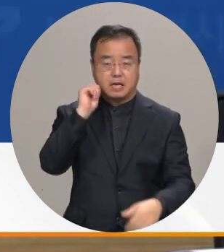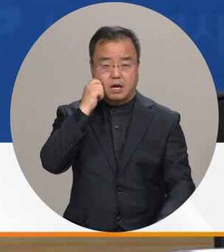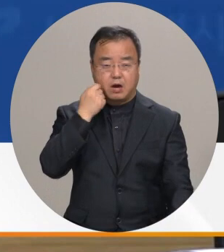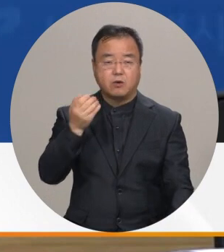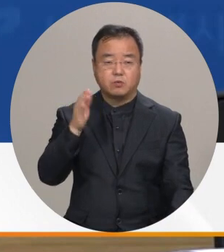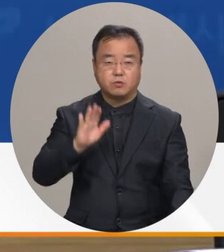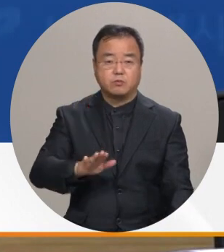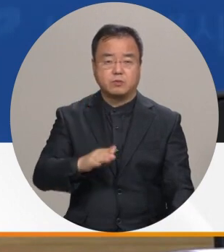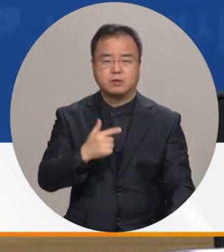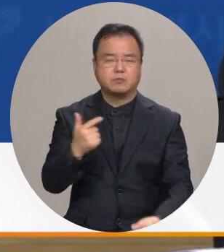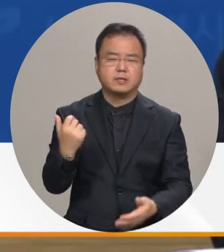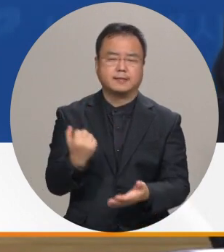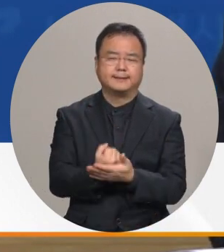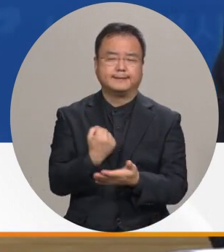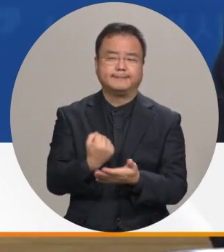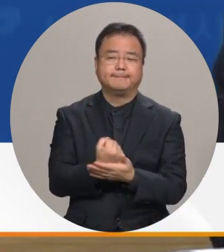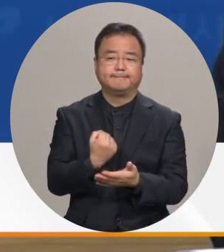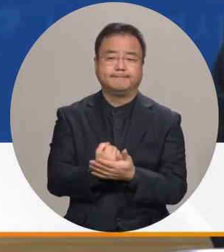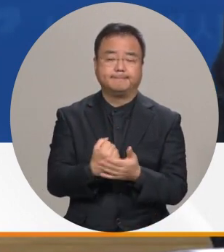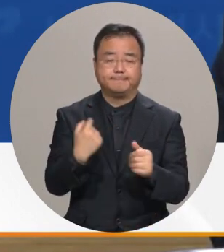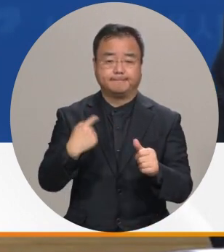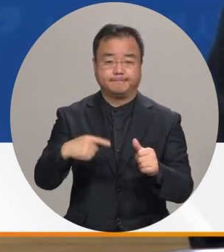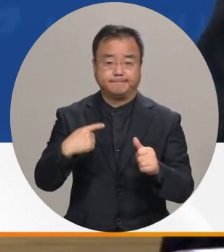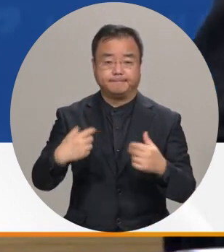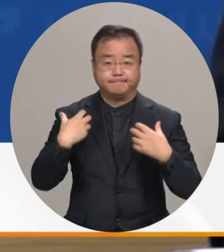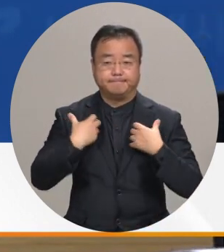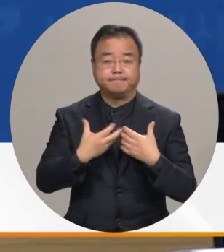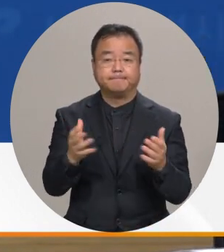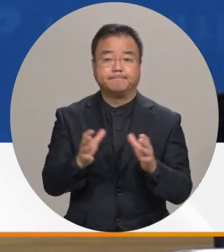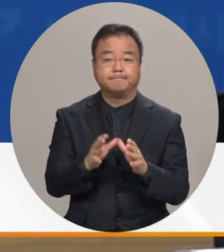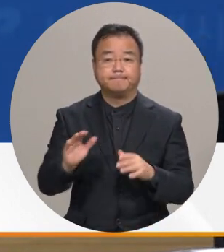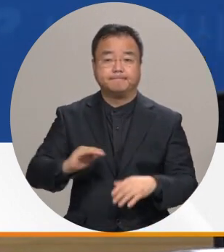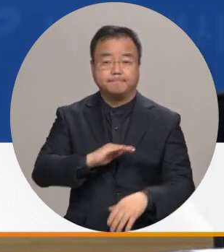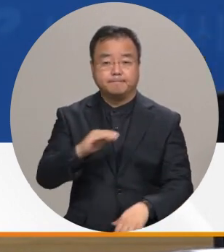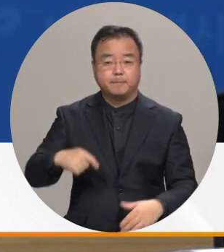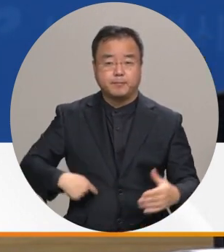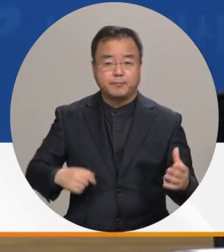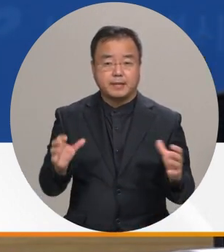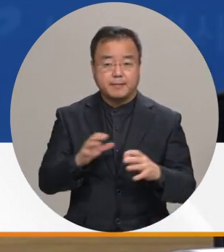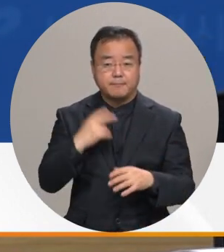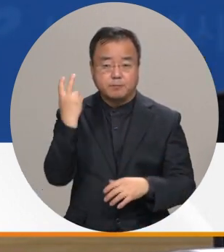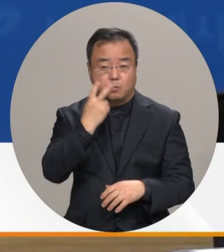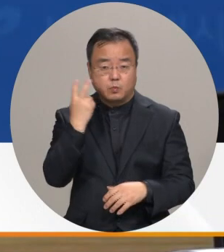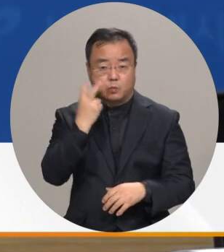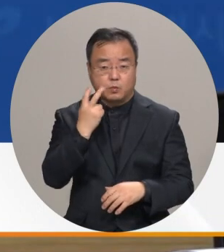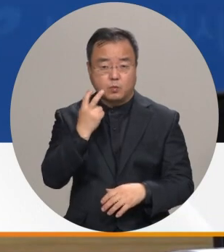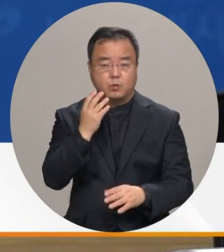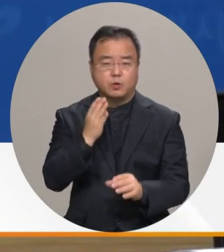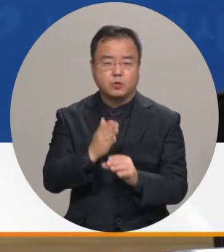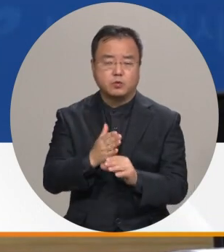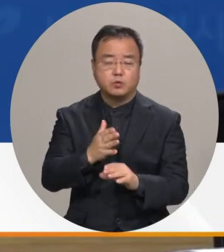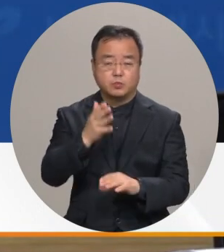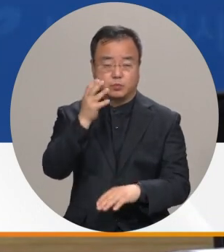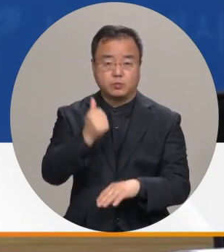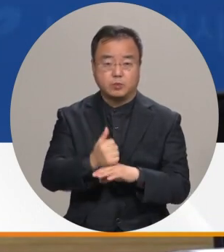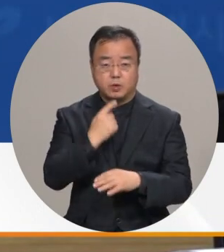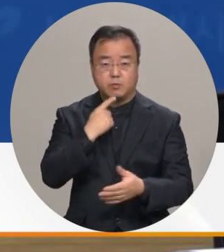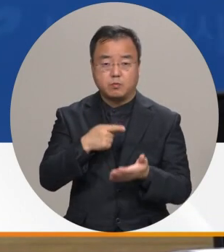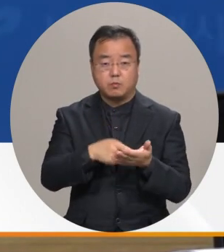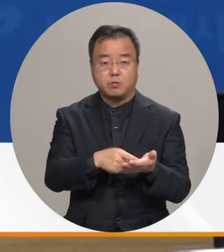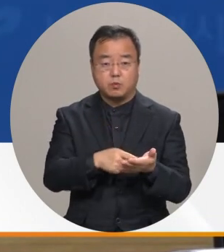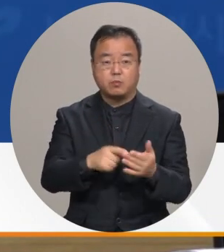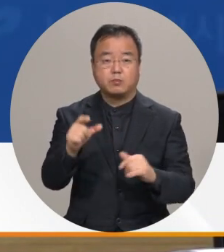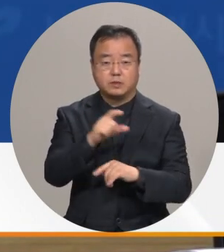상당히 유감이고요. 교육부와 저희들의 합동조사전에 그 조사 보고서 같은 걸 또 조금